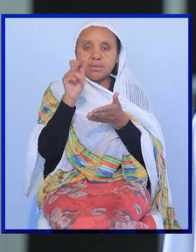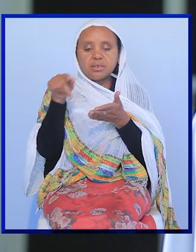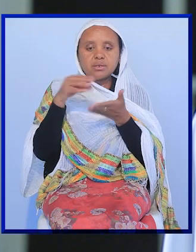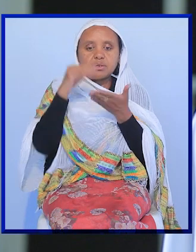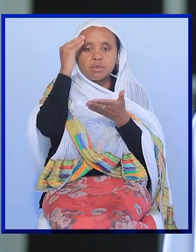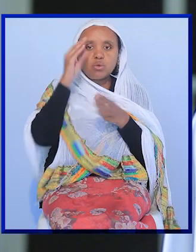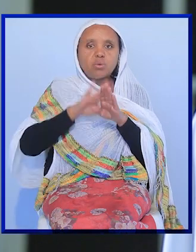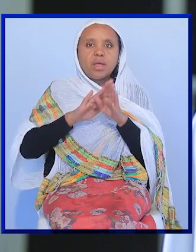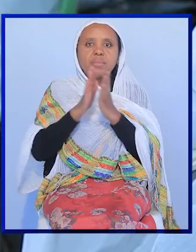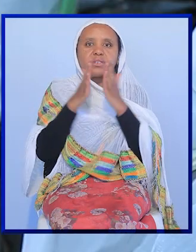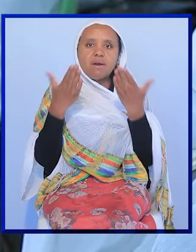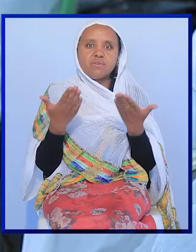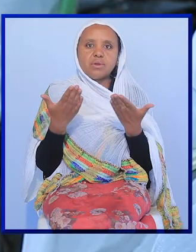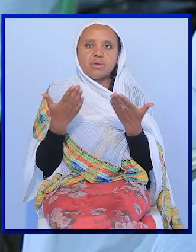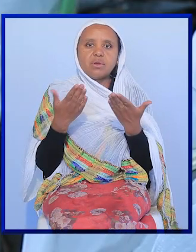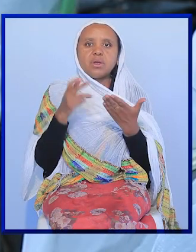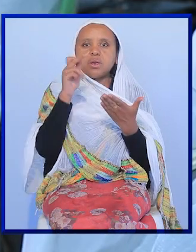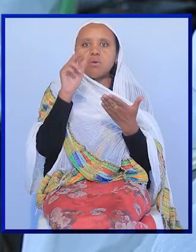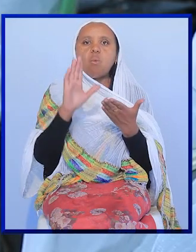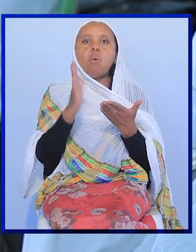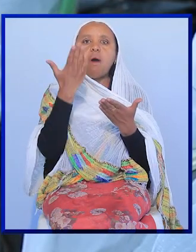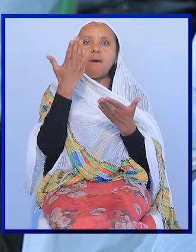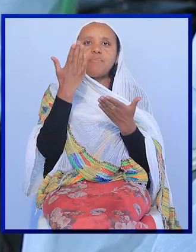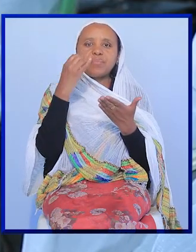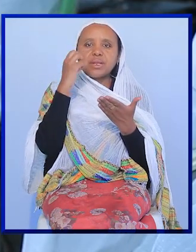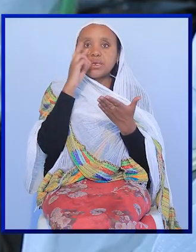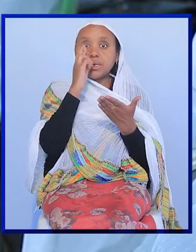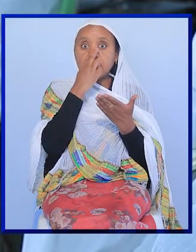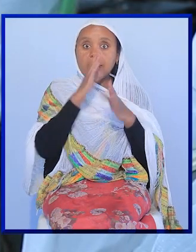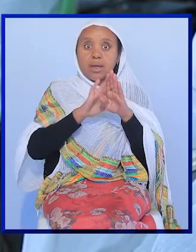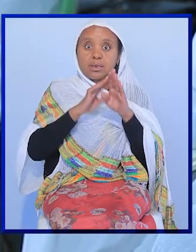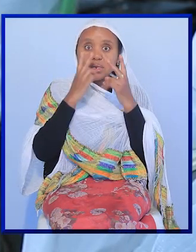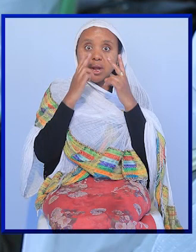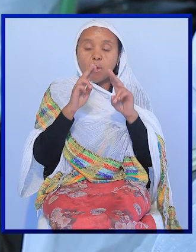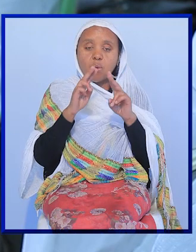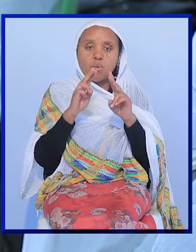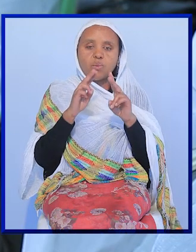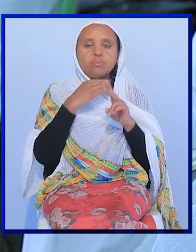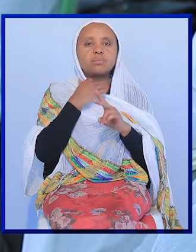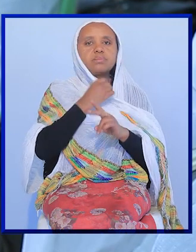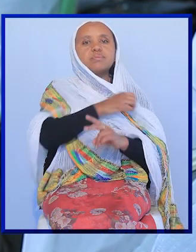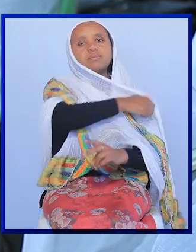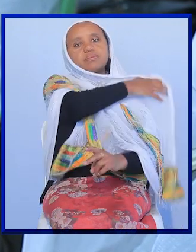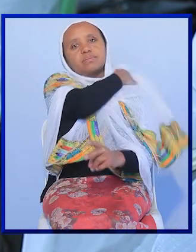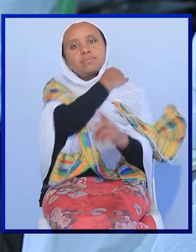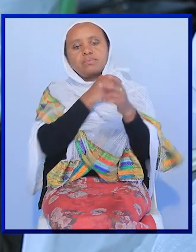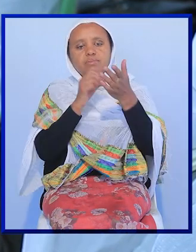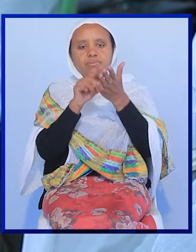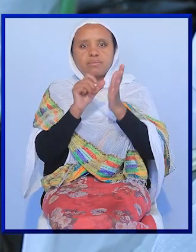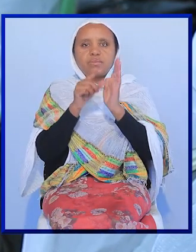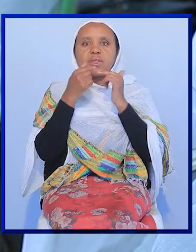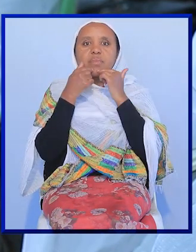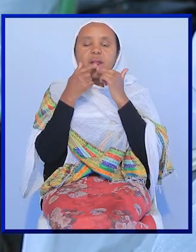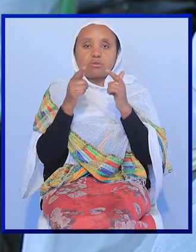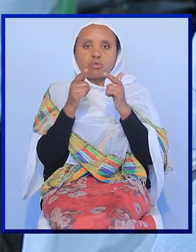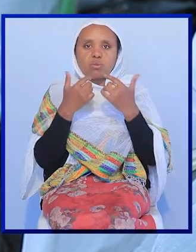ላይ መጽሐፈ ድጓ የጽጌ ላይ ስናየው አምሳላን አብያን፣ አምሳላን ንዑሳን የሚላቸው አሉ።